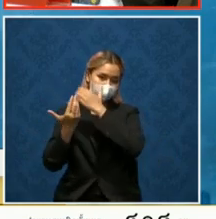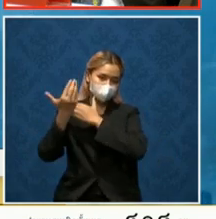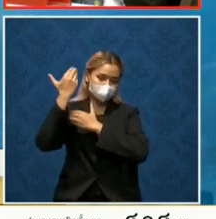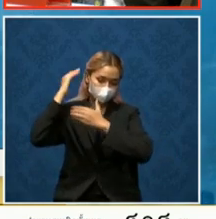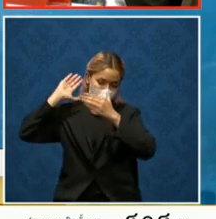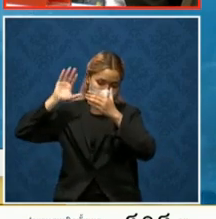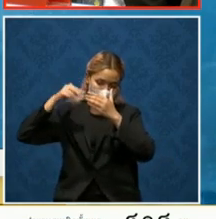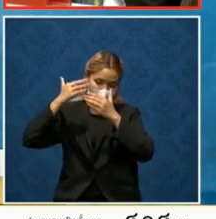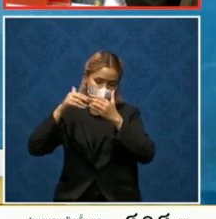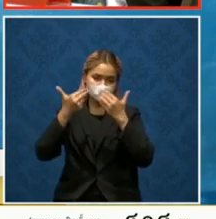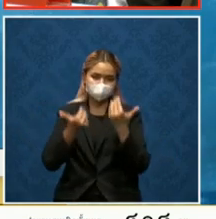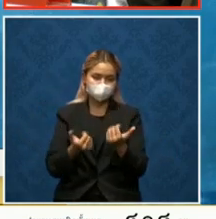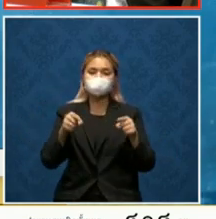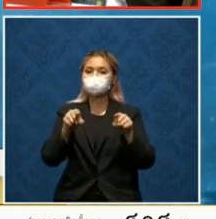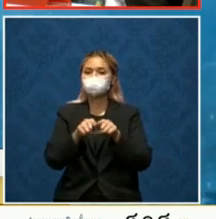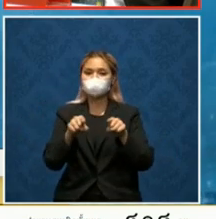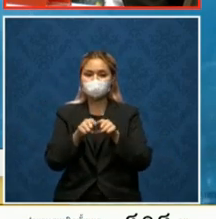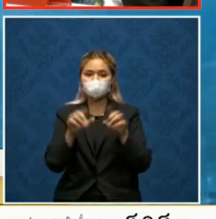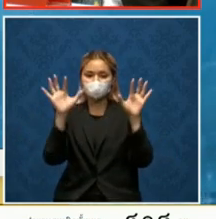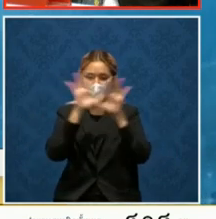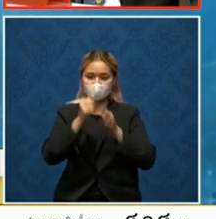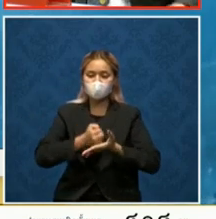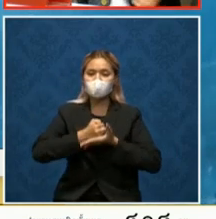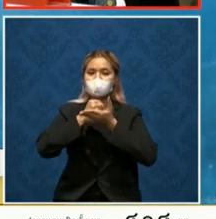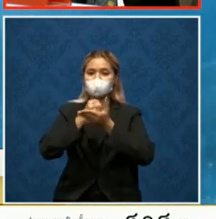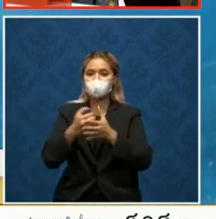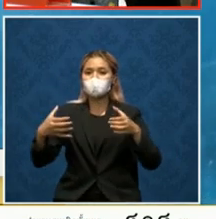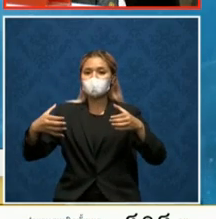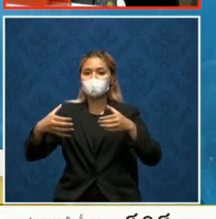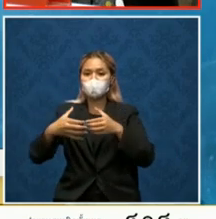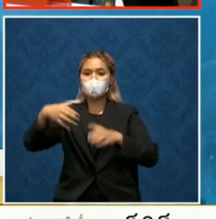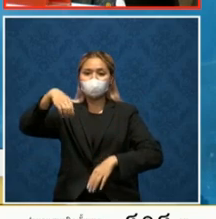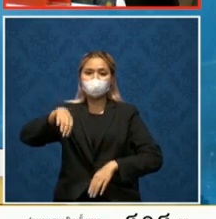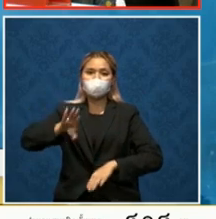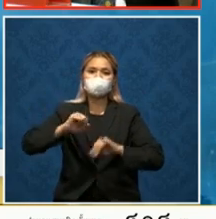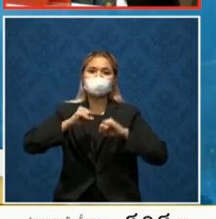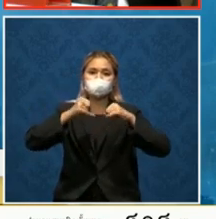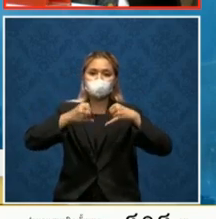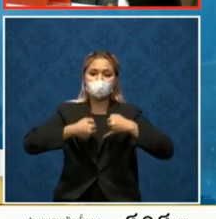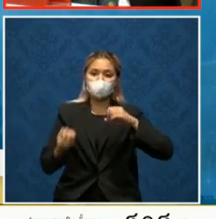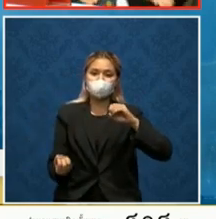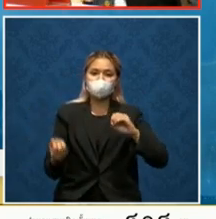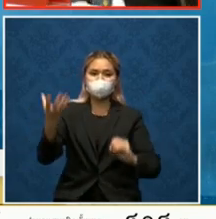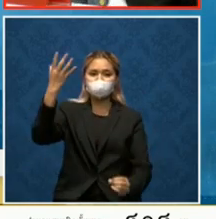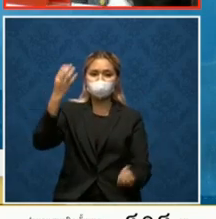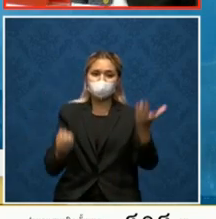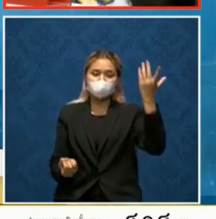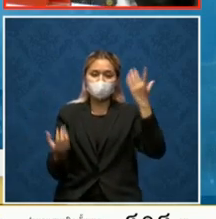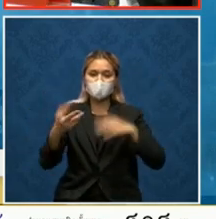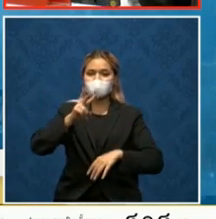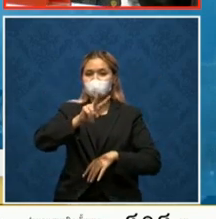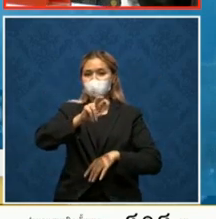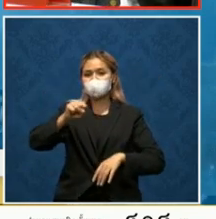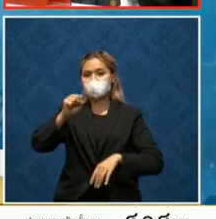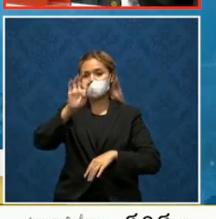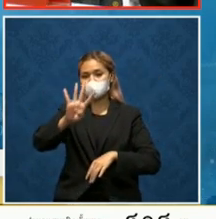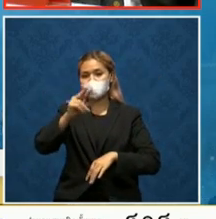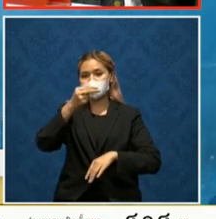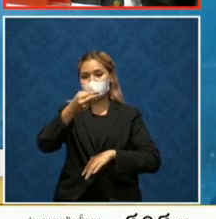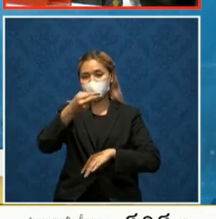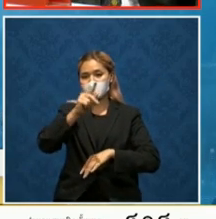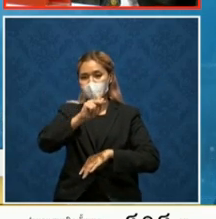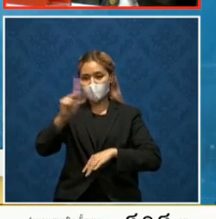และสิ่งที่มันปรากฏในพื้นที่ภาคใต้คือเอาพื้นที่ป่า 2แสนที่หมื่นกว่าไร่ไปประเคน